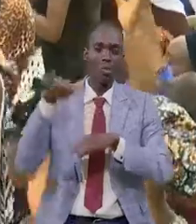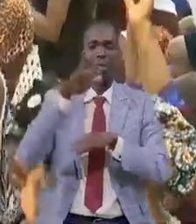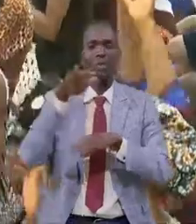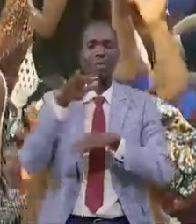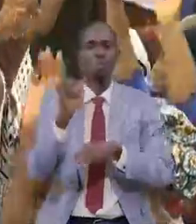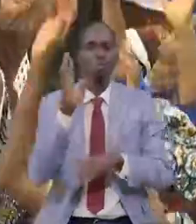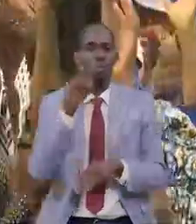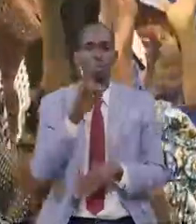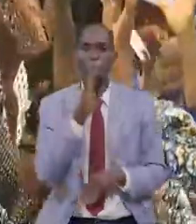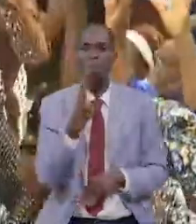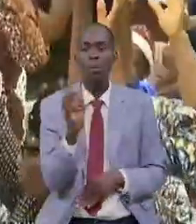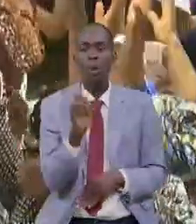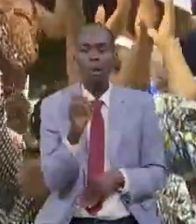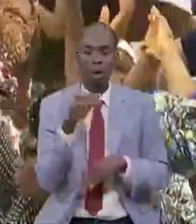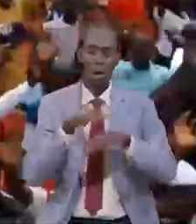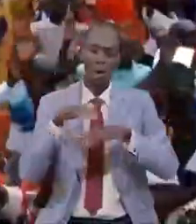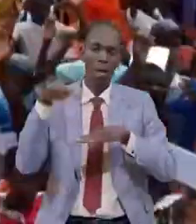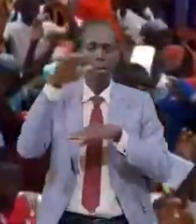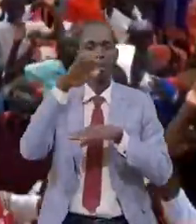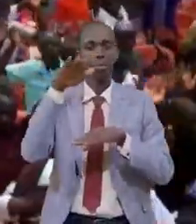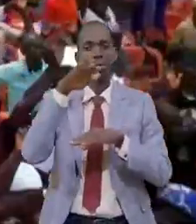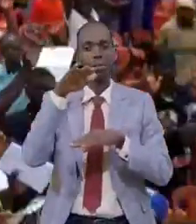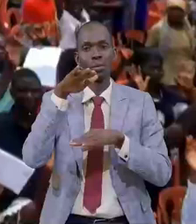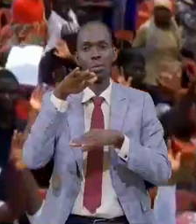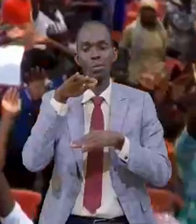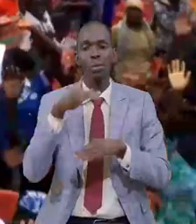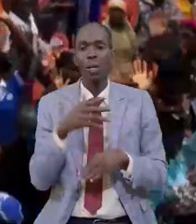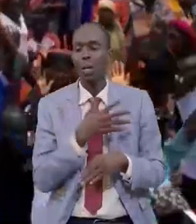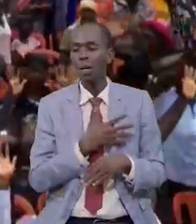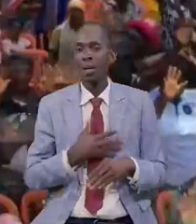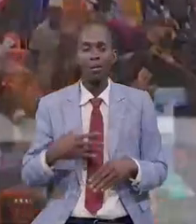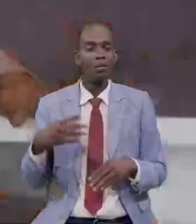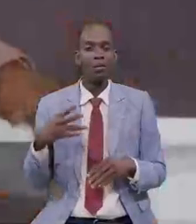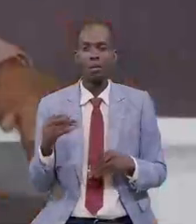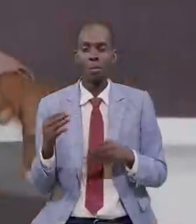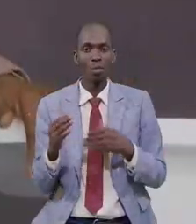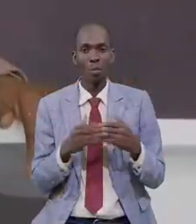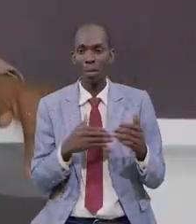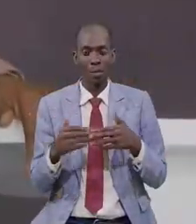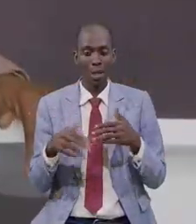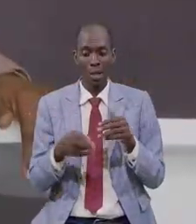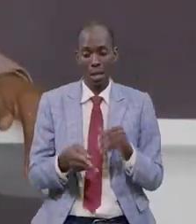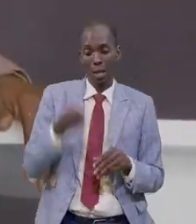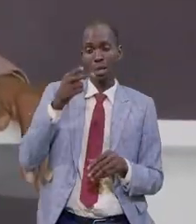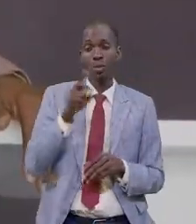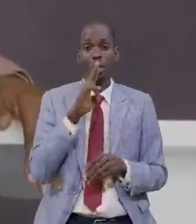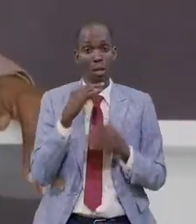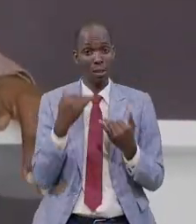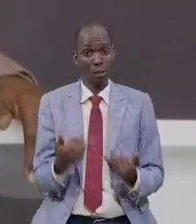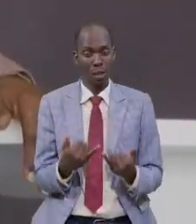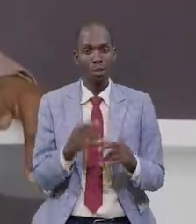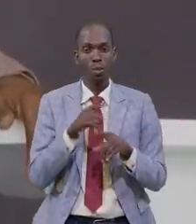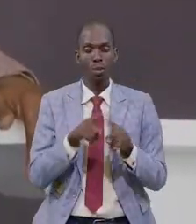là-bas en haut aussi peu importe la hauteur à laquelle tu es maintenant plus haut